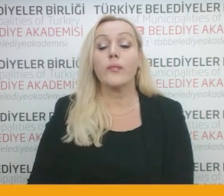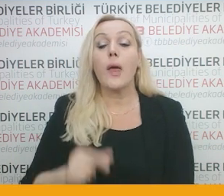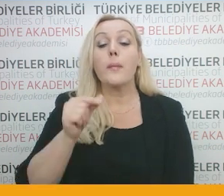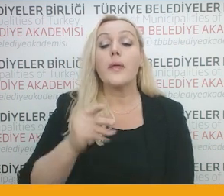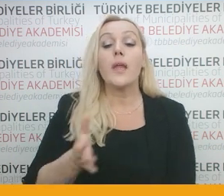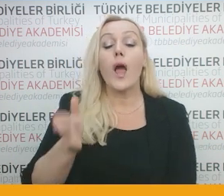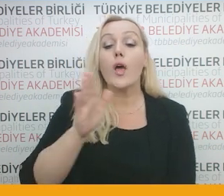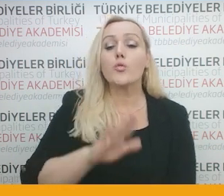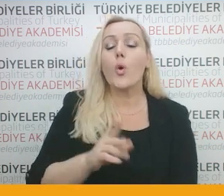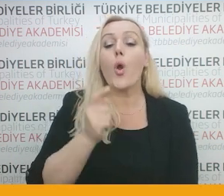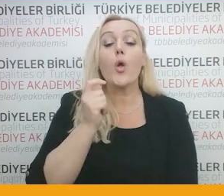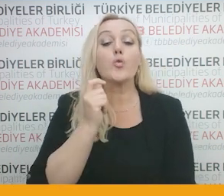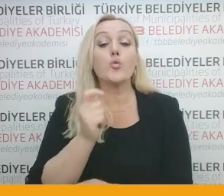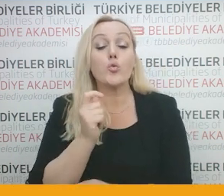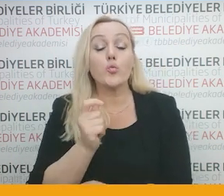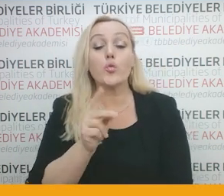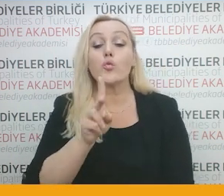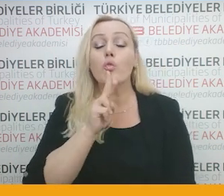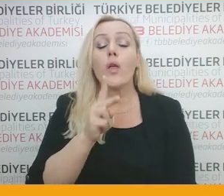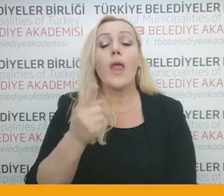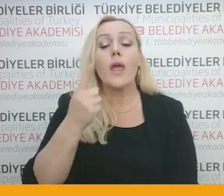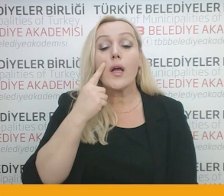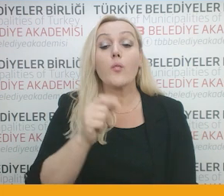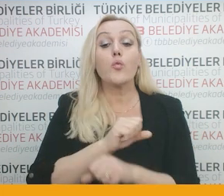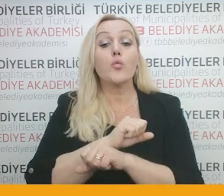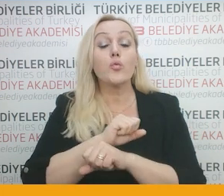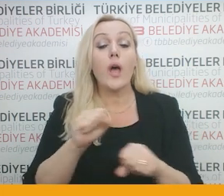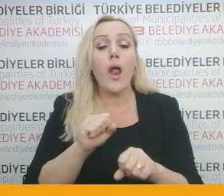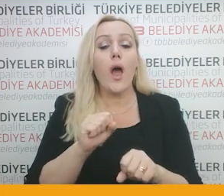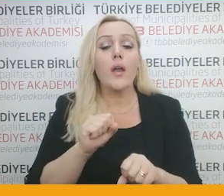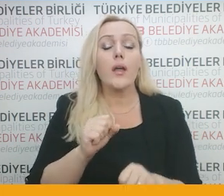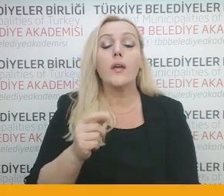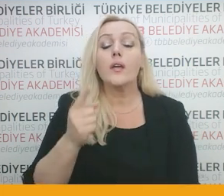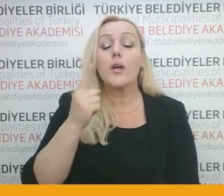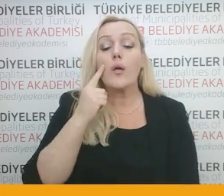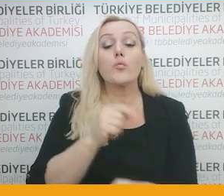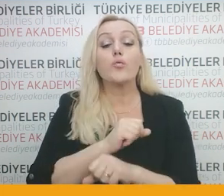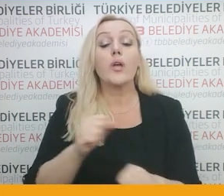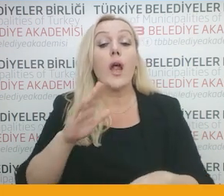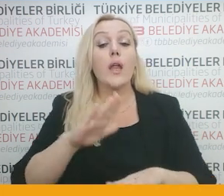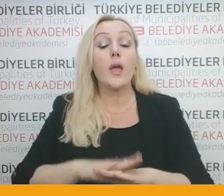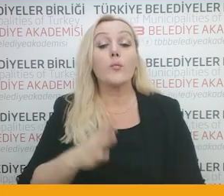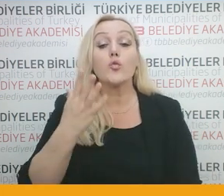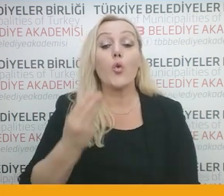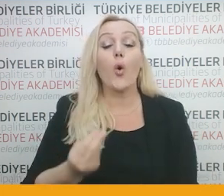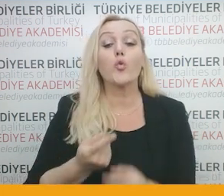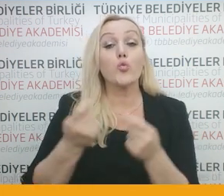Birazdan yine sunumun sonlarına doğru göreceğiz. Kamu zararı kavramı var arkadaşlar. Kamu zararı yaptığımız iş ve